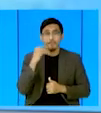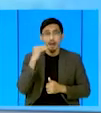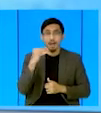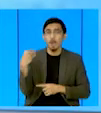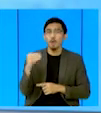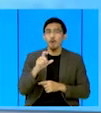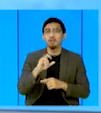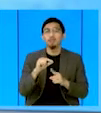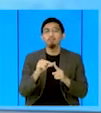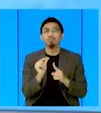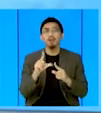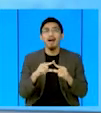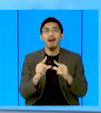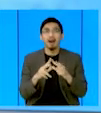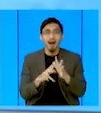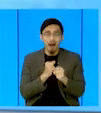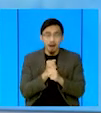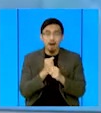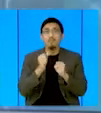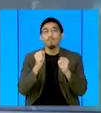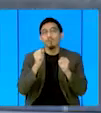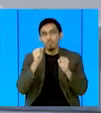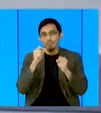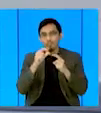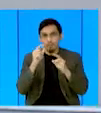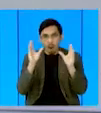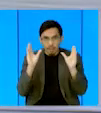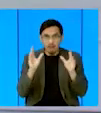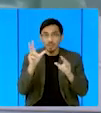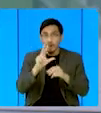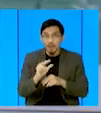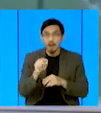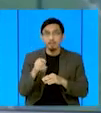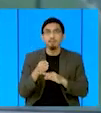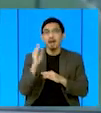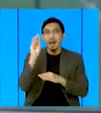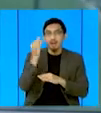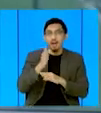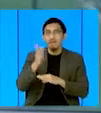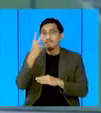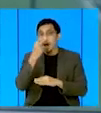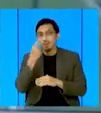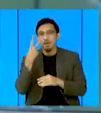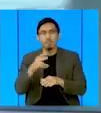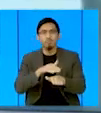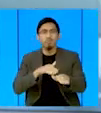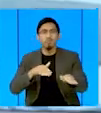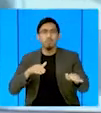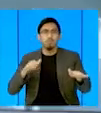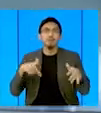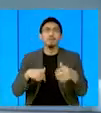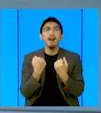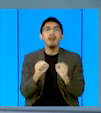Minggu pagi, arus lalu lintas di ruas tol Cipularang Purwakarta, Jawa Barat dari arah Jakarta menuju Bandung terpantau padat.